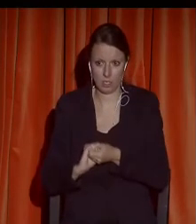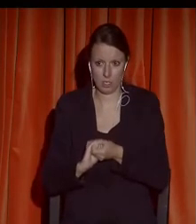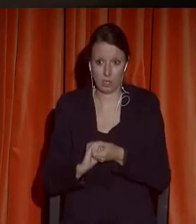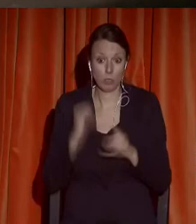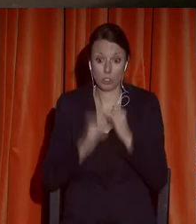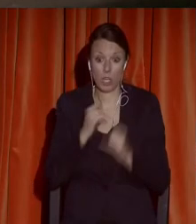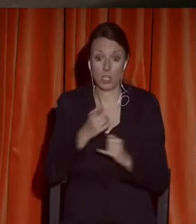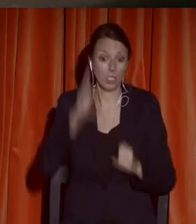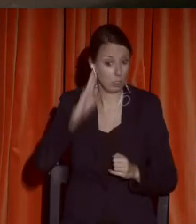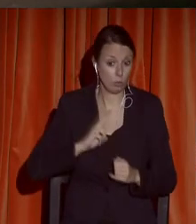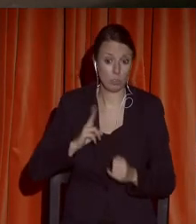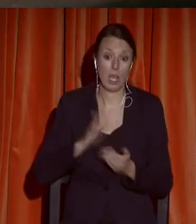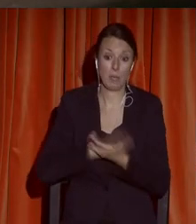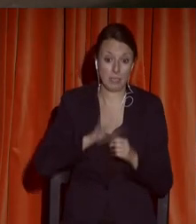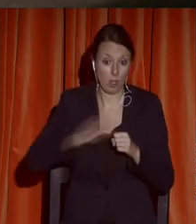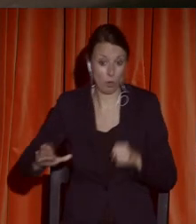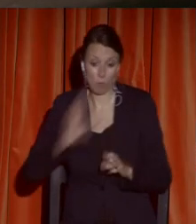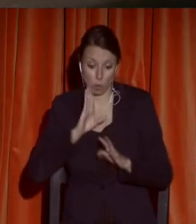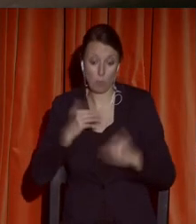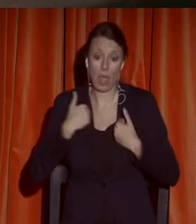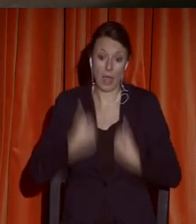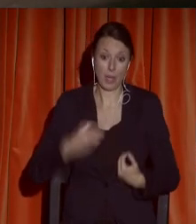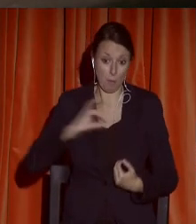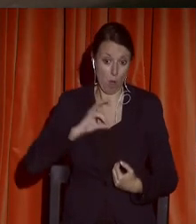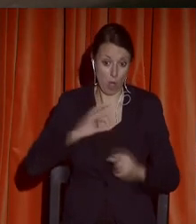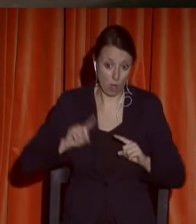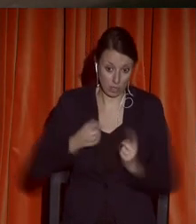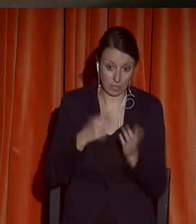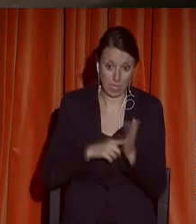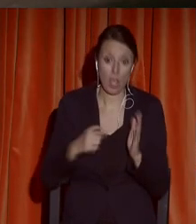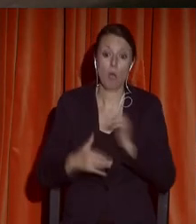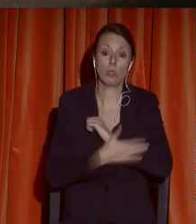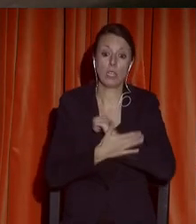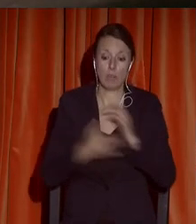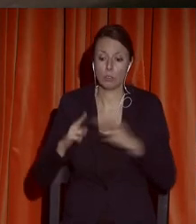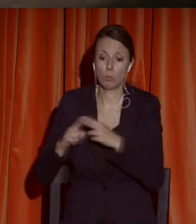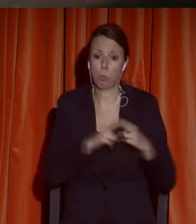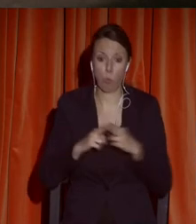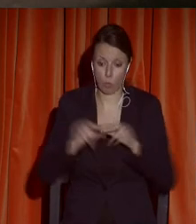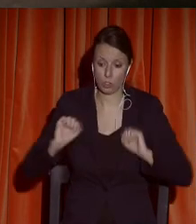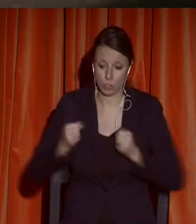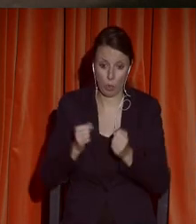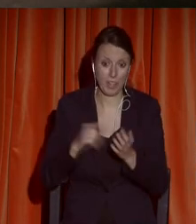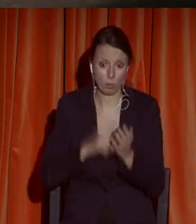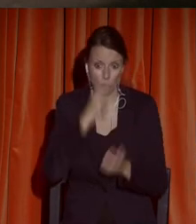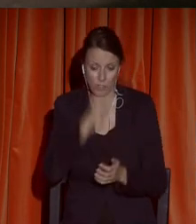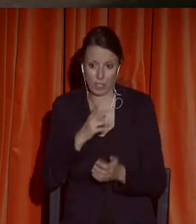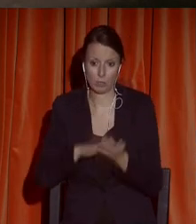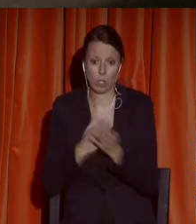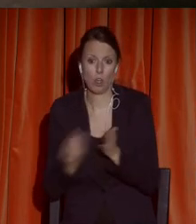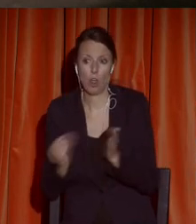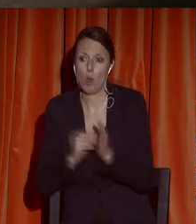instytucjach międzynarodowych, takich jak moja, opartych na zasadzie konsensusu, są marginesy manewru, na przykład możemy pomagać